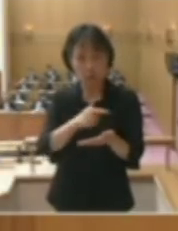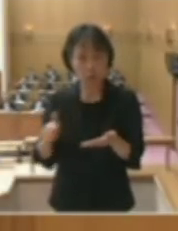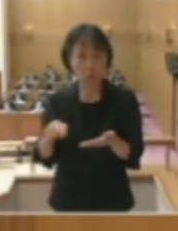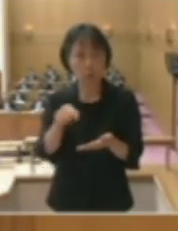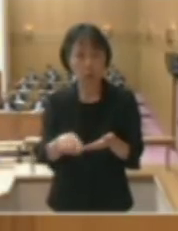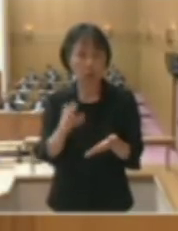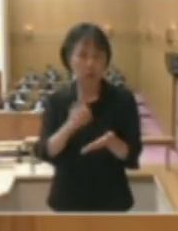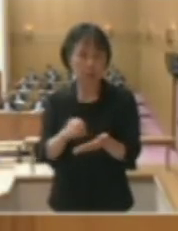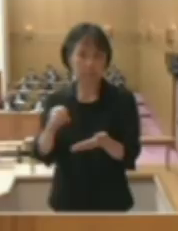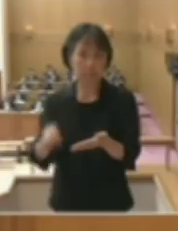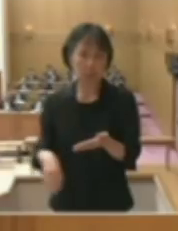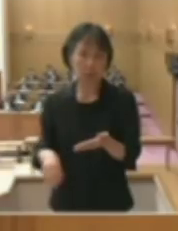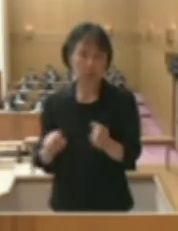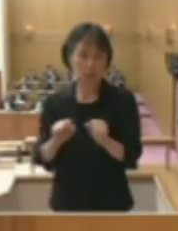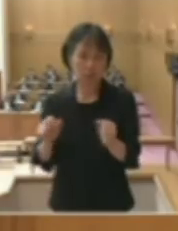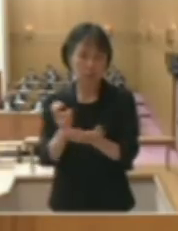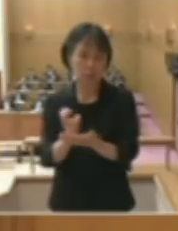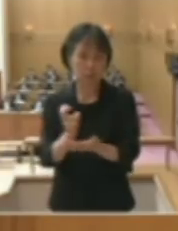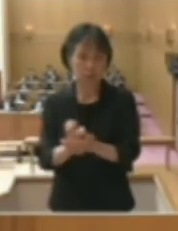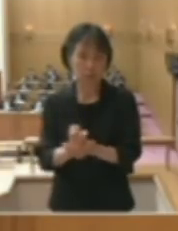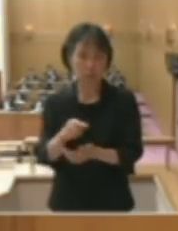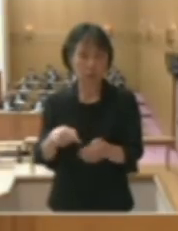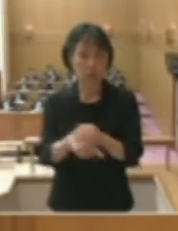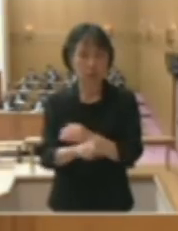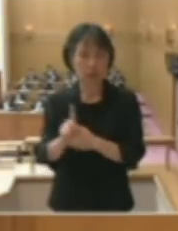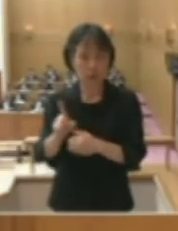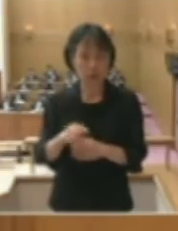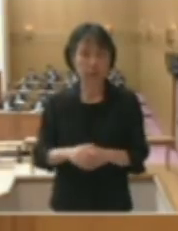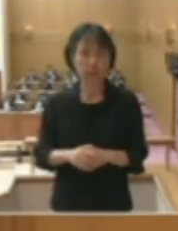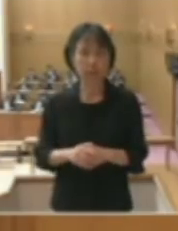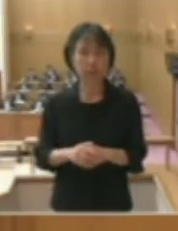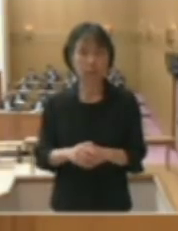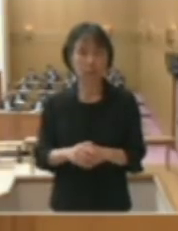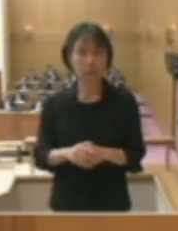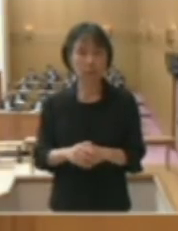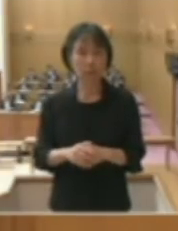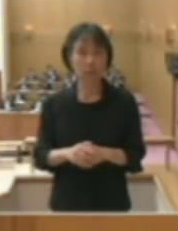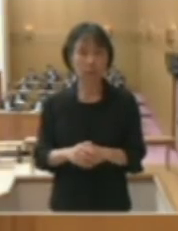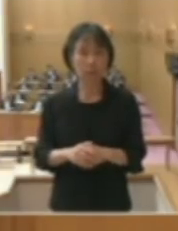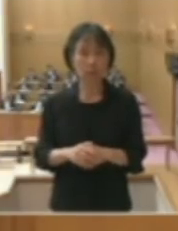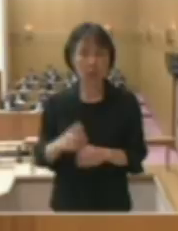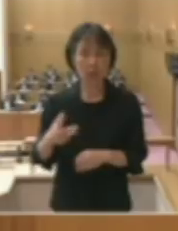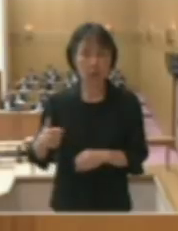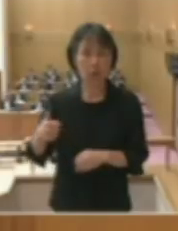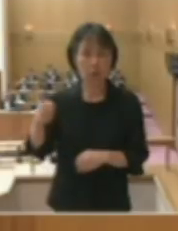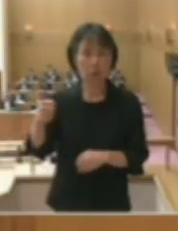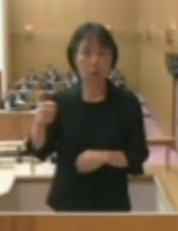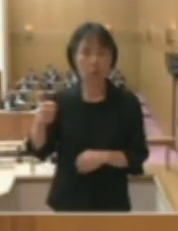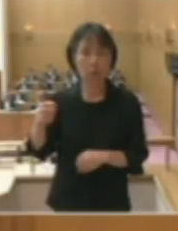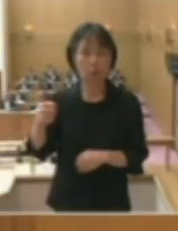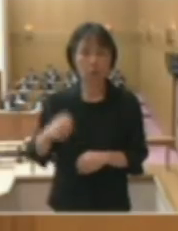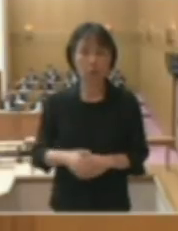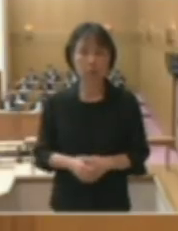ものであります。その理由は、前日のごとく、江田広市長の解かれる